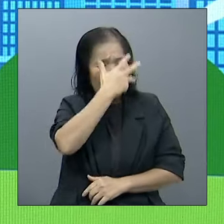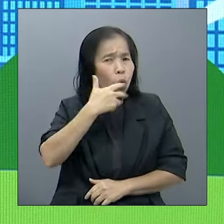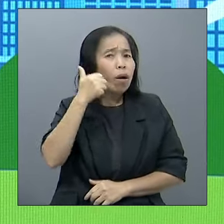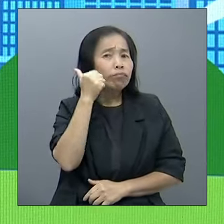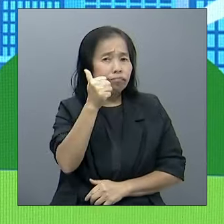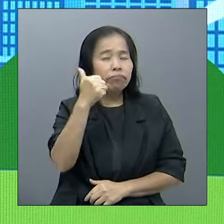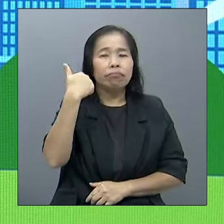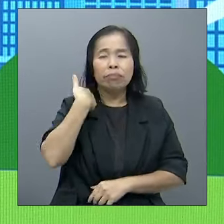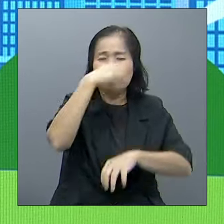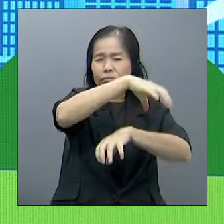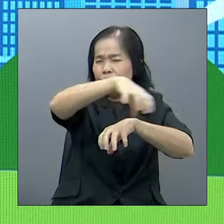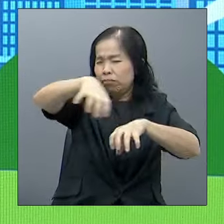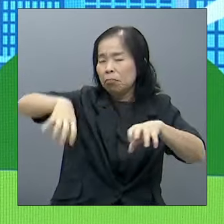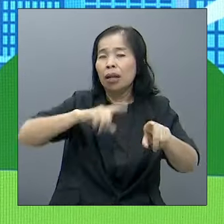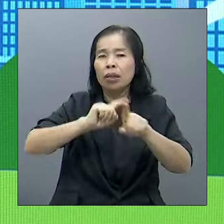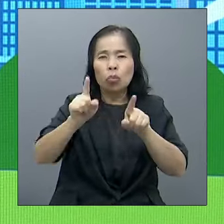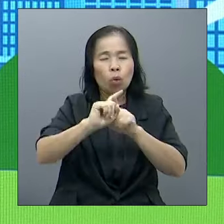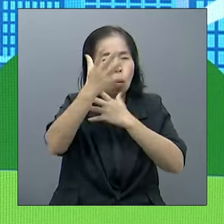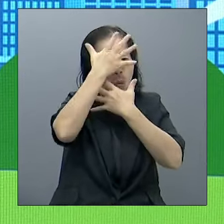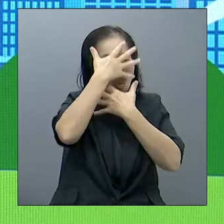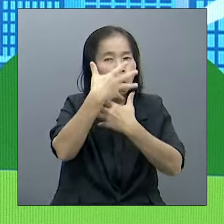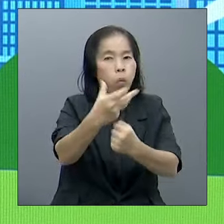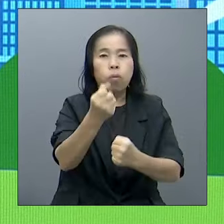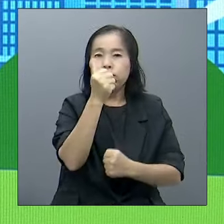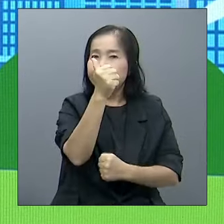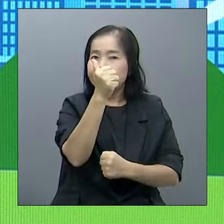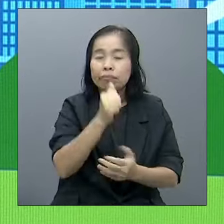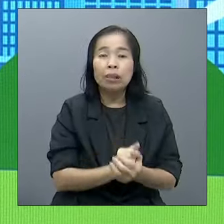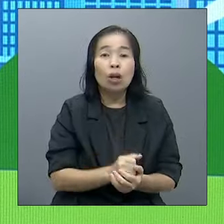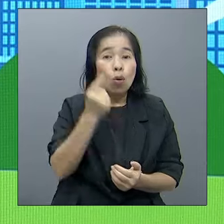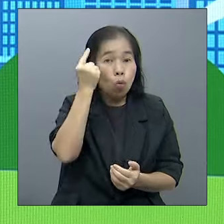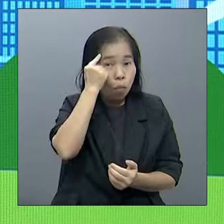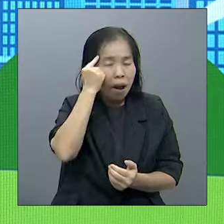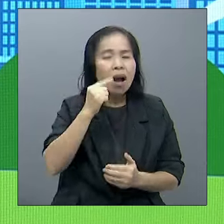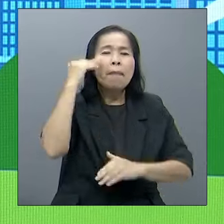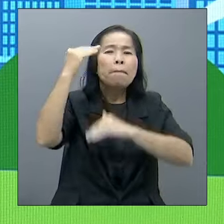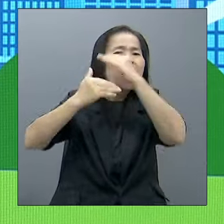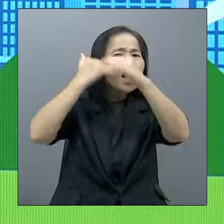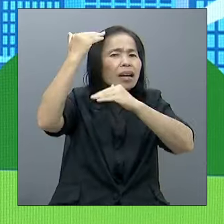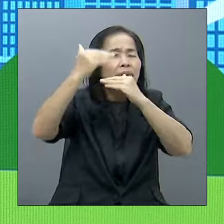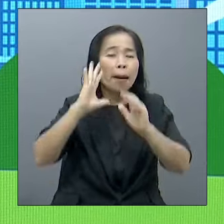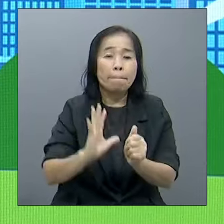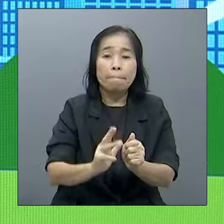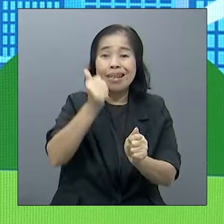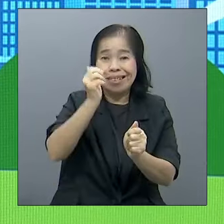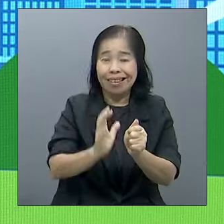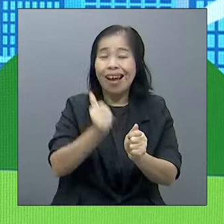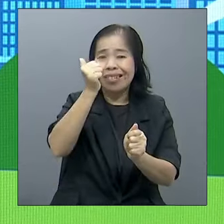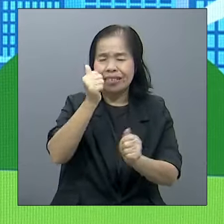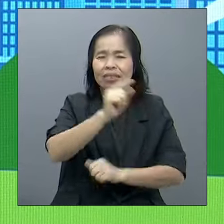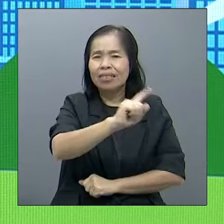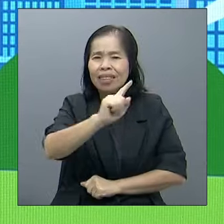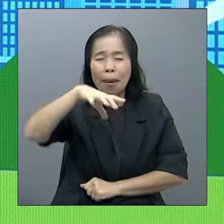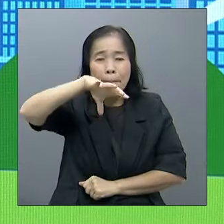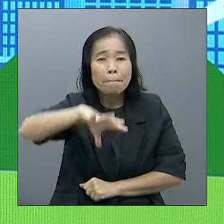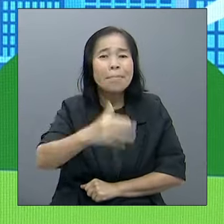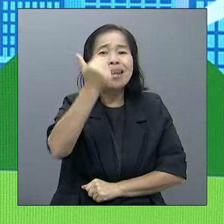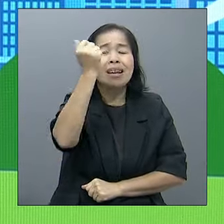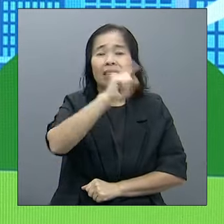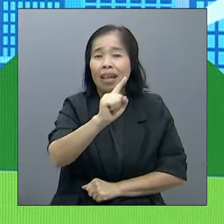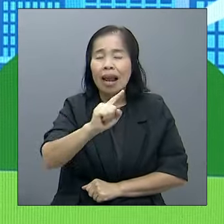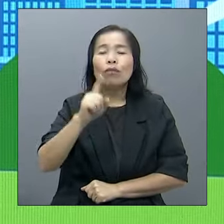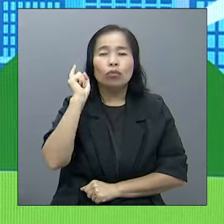อีกหลายอย่างทีเดียวที่น่าสนใจนะคะซึ่งคุณผู้ชมเชื่อไหมการพัฒนาเมืองพัฒนาเศรษฐกิจเนี่ยที่ดีที่สุดก็คือการส่งเสริมให้คน